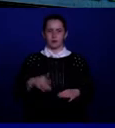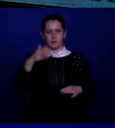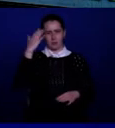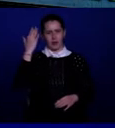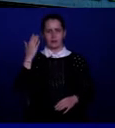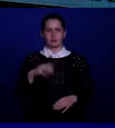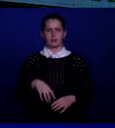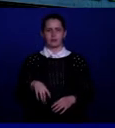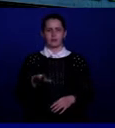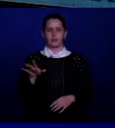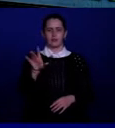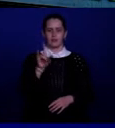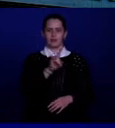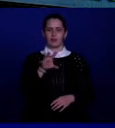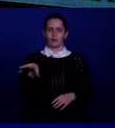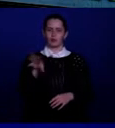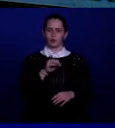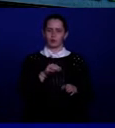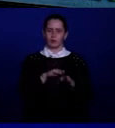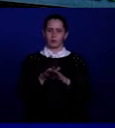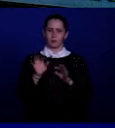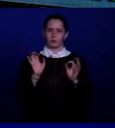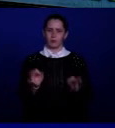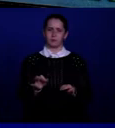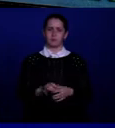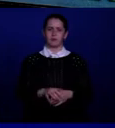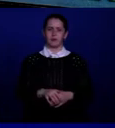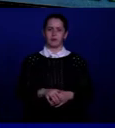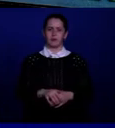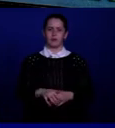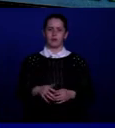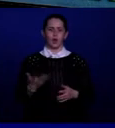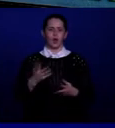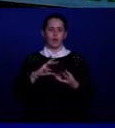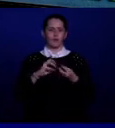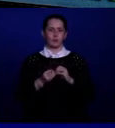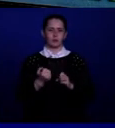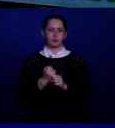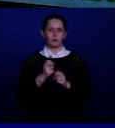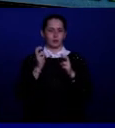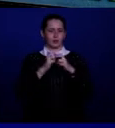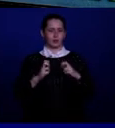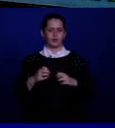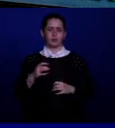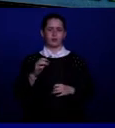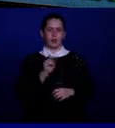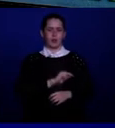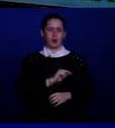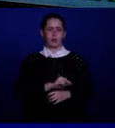Молодцы. Мы все правильно с вами выполнили. Какой же вывод мы сделаем по исследовательской